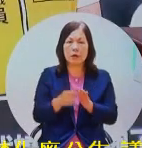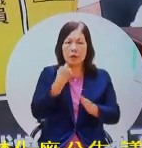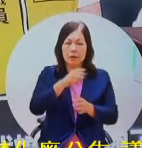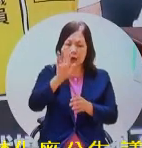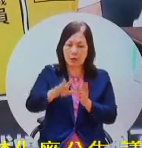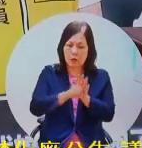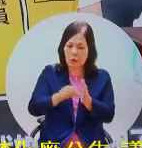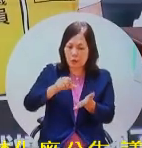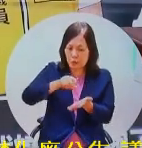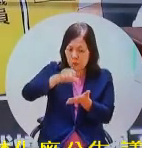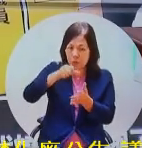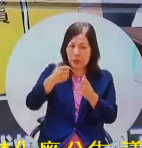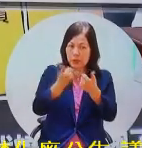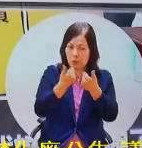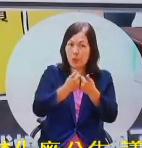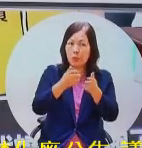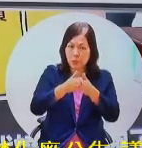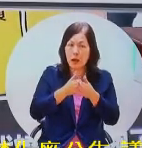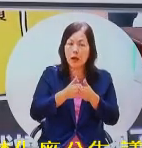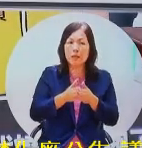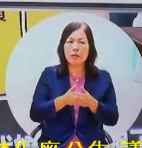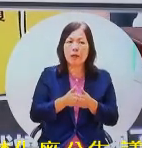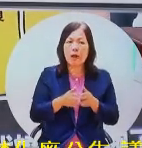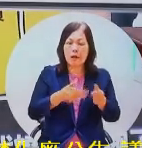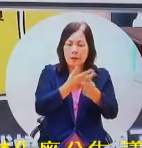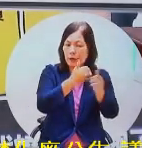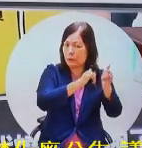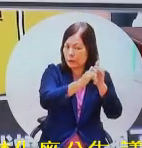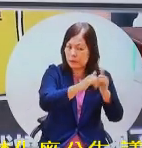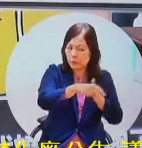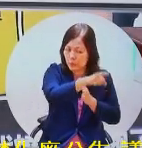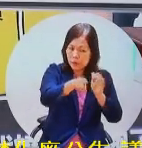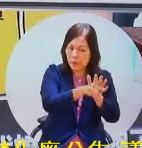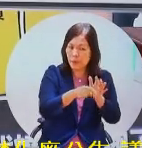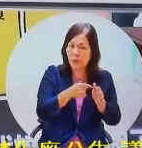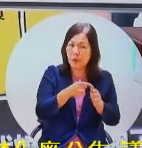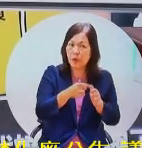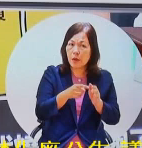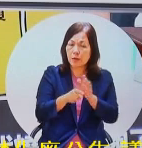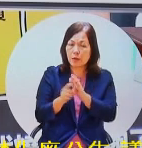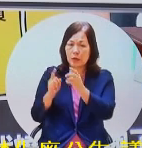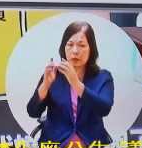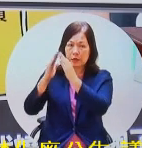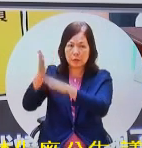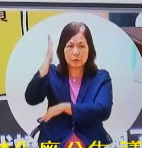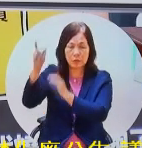场的公听会，让所有的市民都能够跟市政府对话。